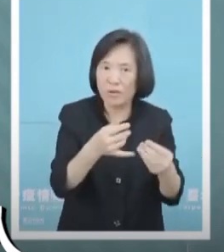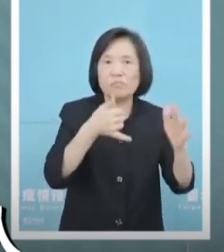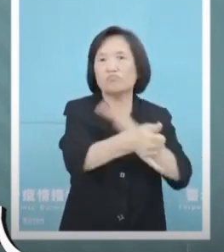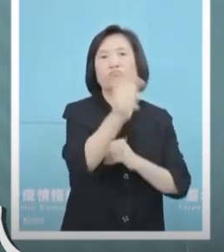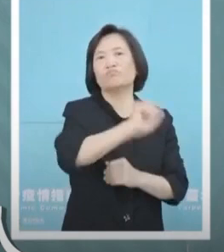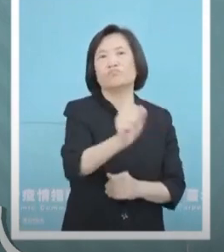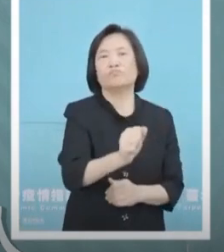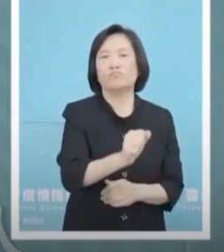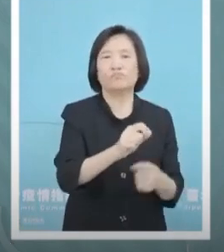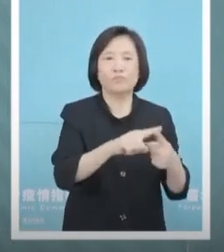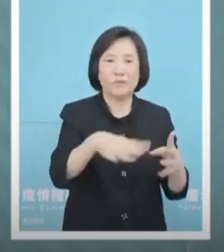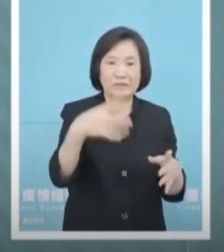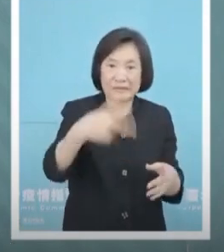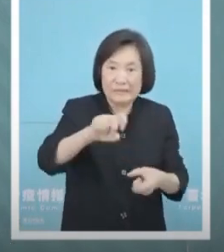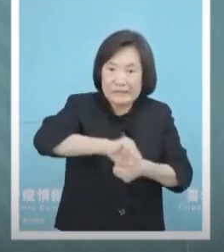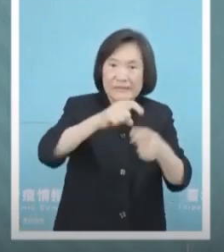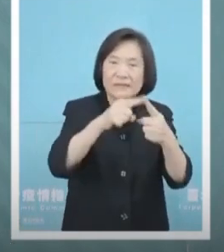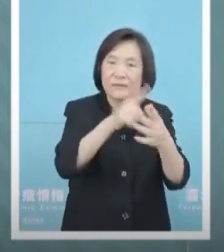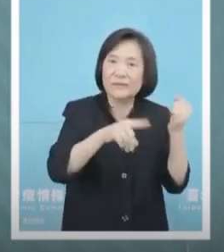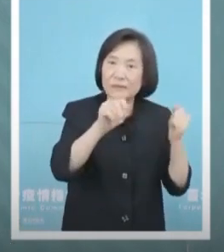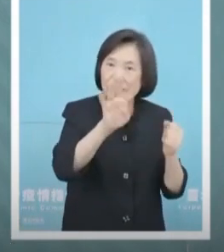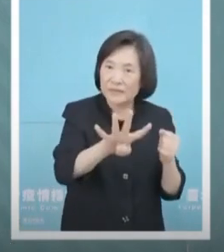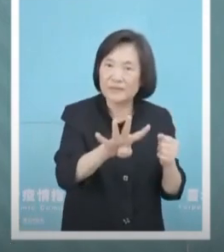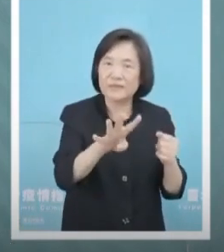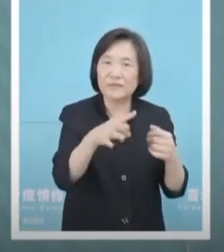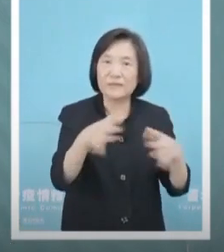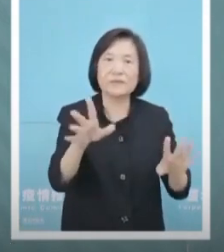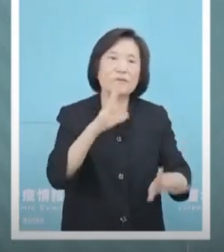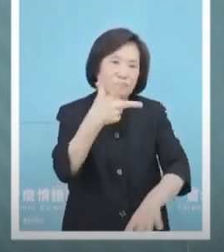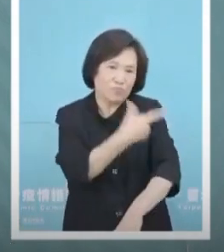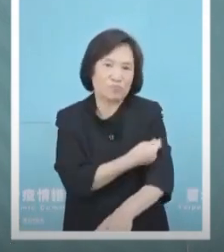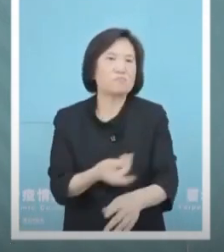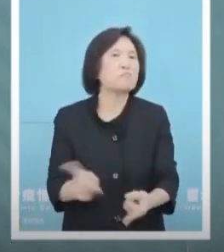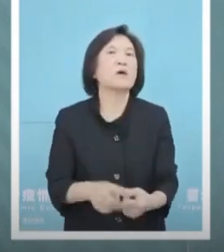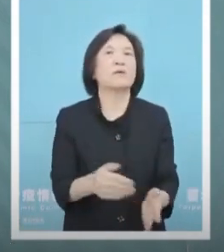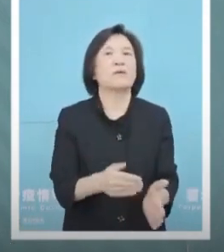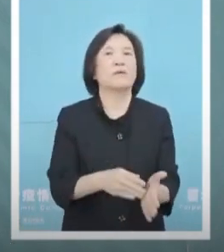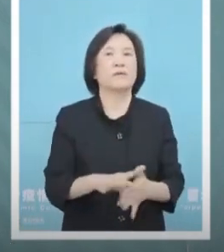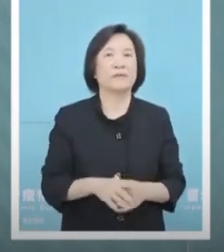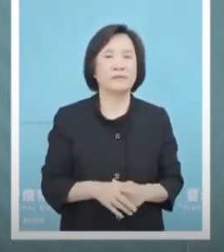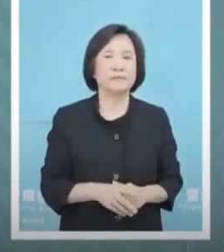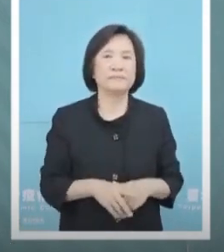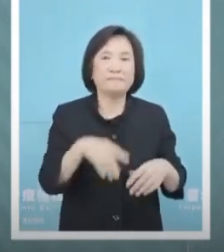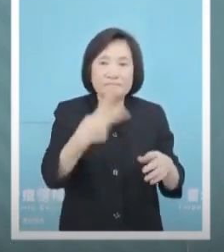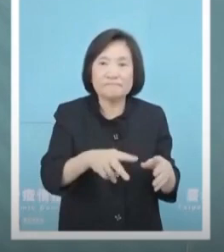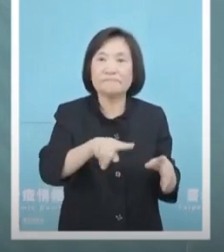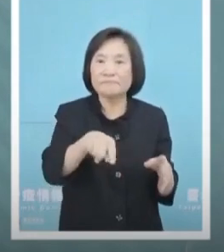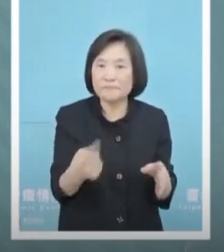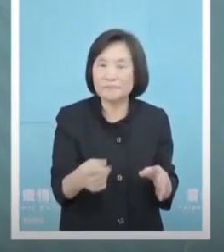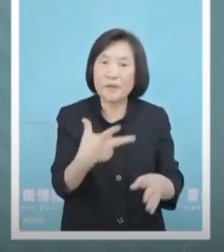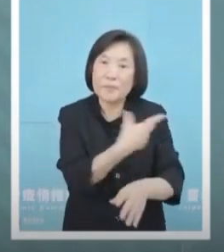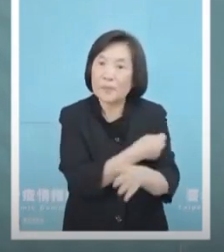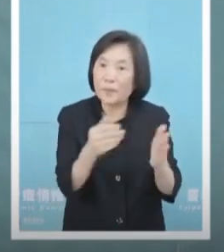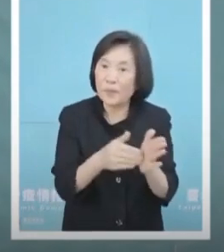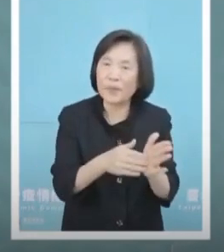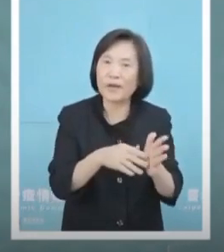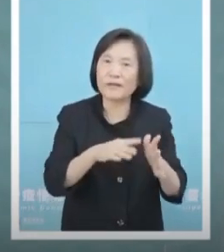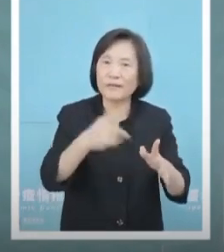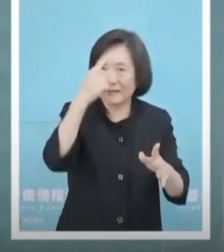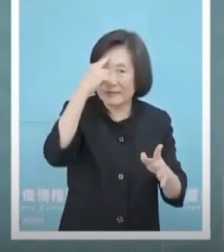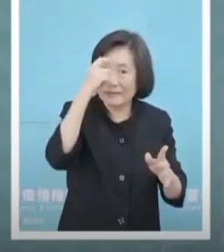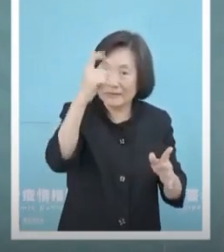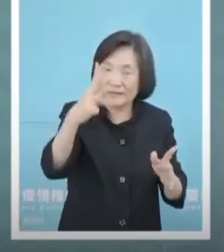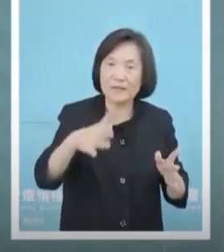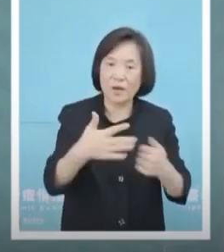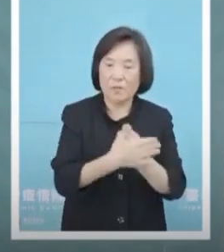再就14000名的疫苗给它打下去。然后再因为这疫苗打下去要14天才